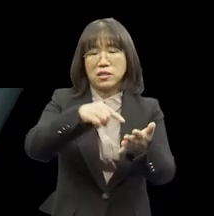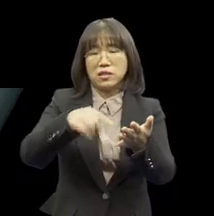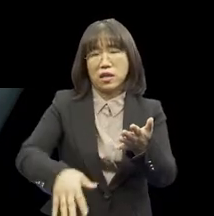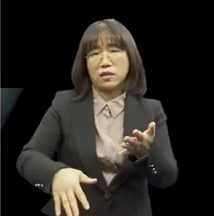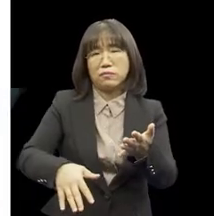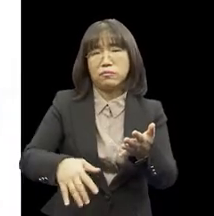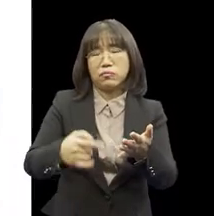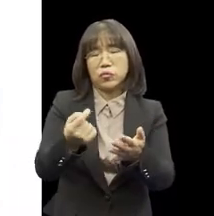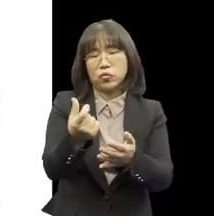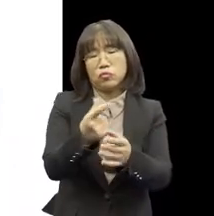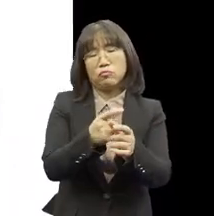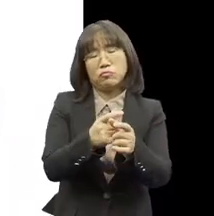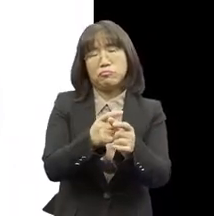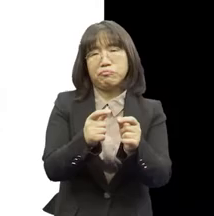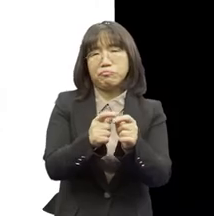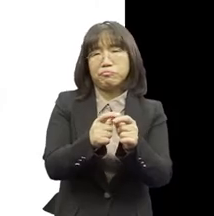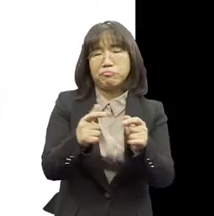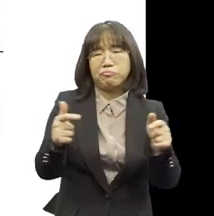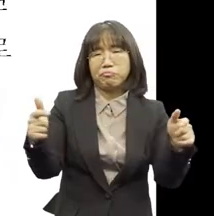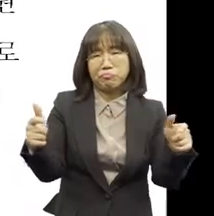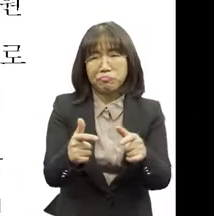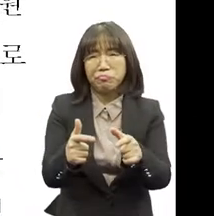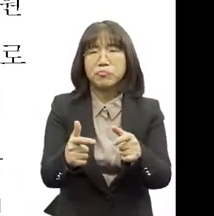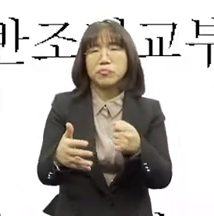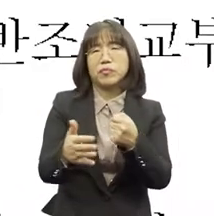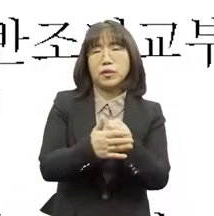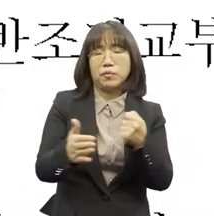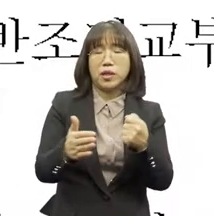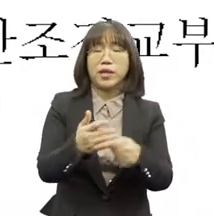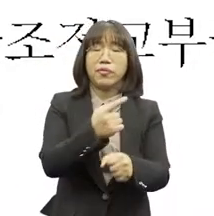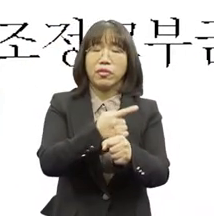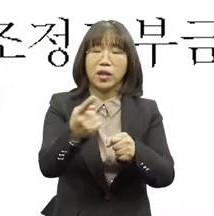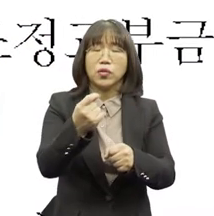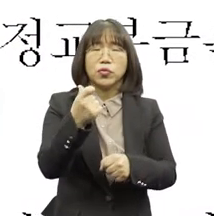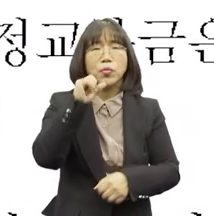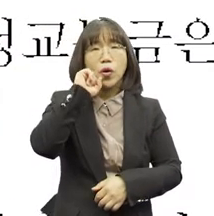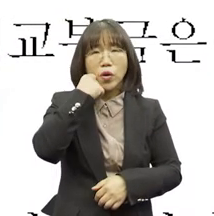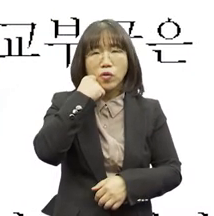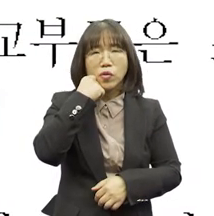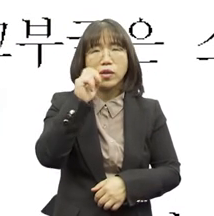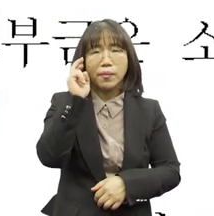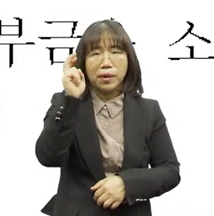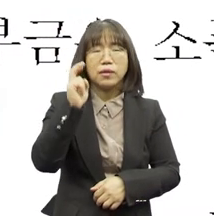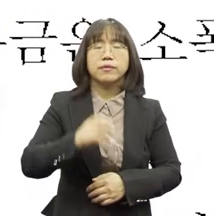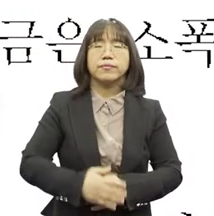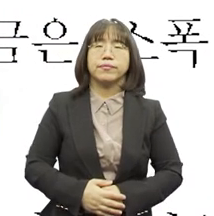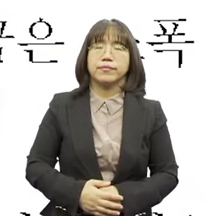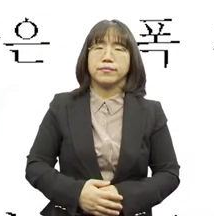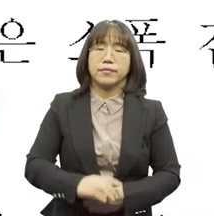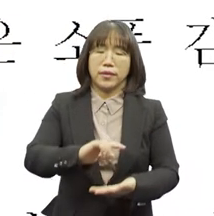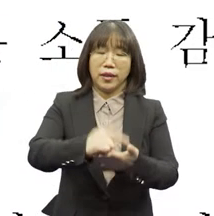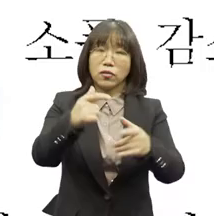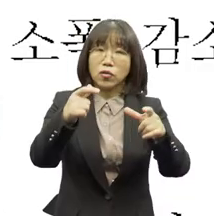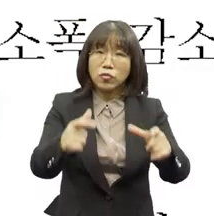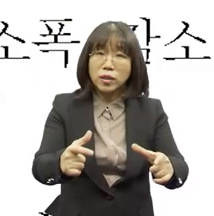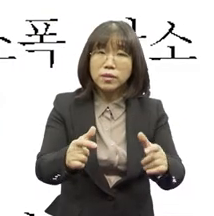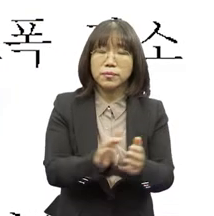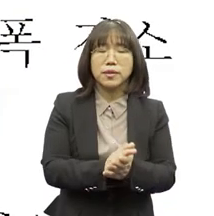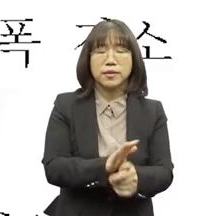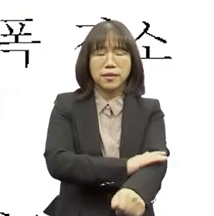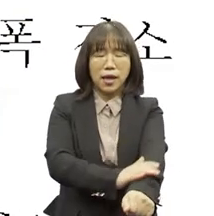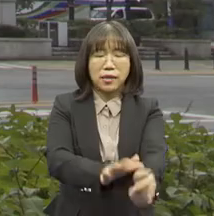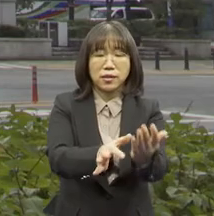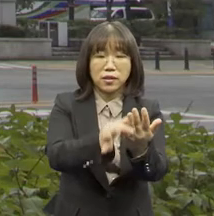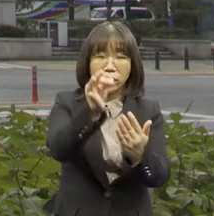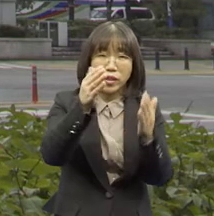등 자주 재원의 증가폭이 크지 않아 내년도 는 다소 빠듯한 살림 살이가 예상됩니다 이에 강서구는